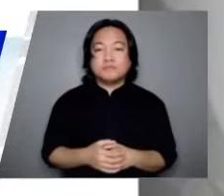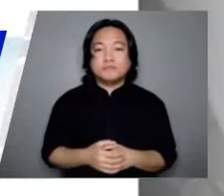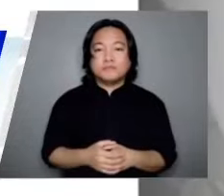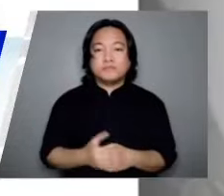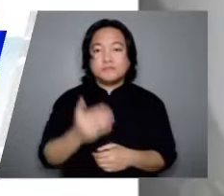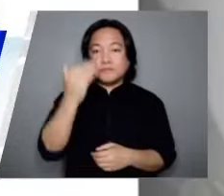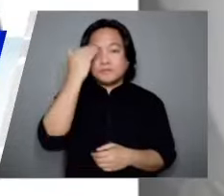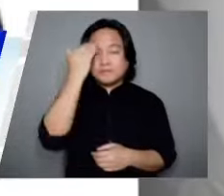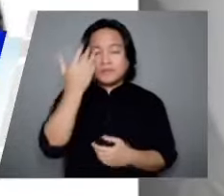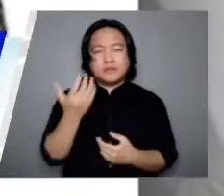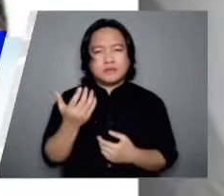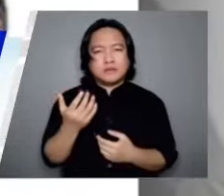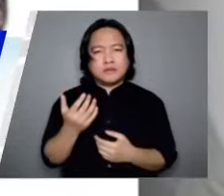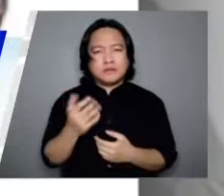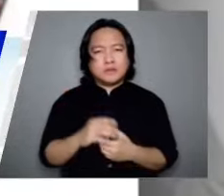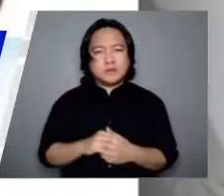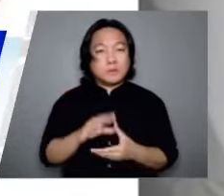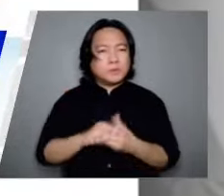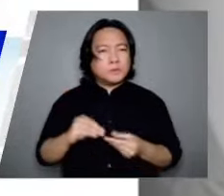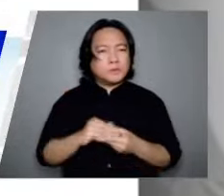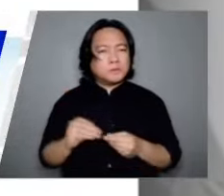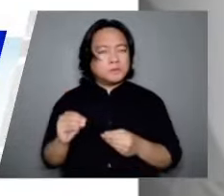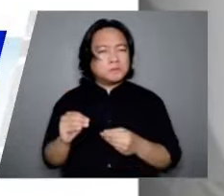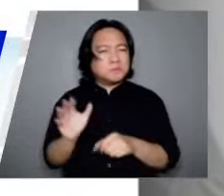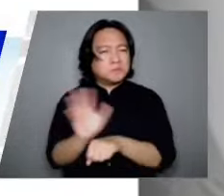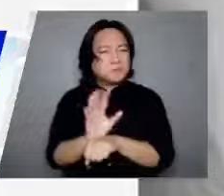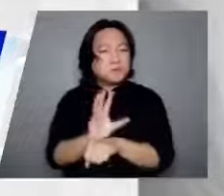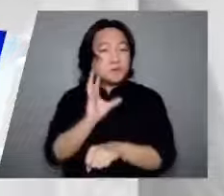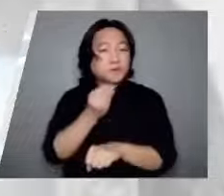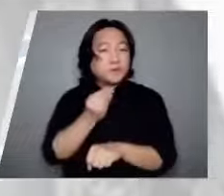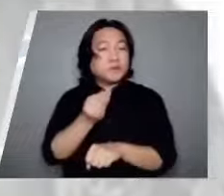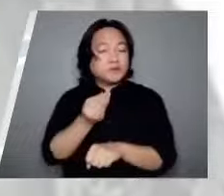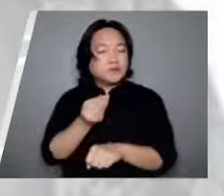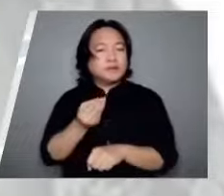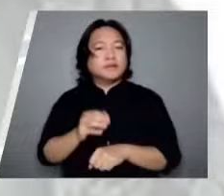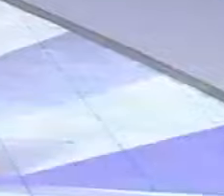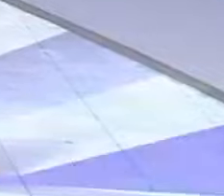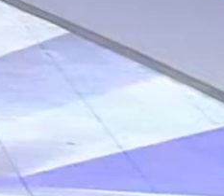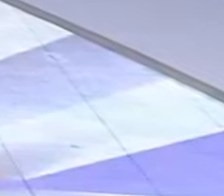Balota. Ang pelikula written and directed by Kip Oybanda.